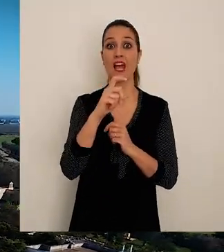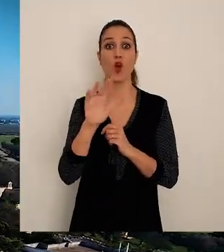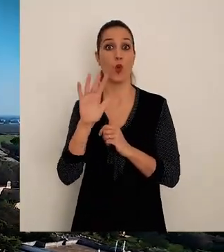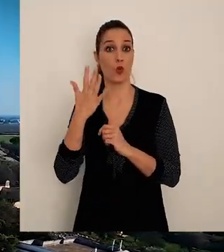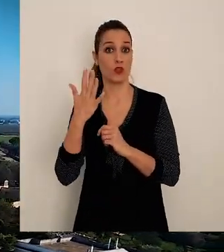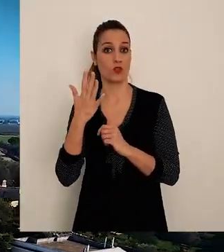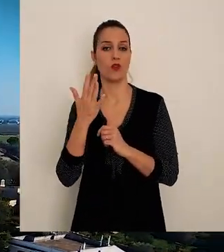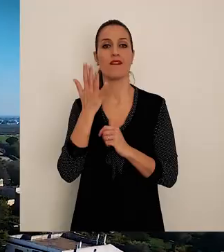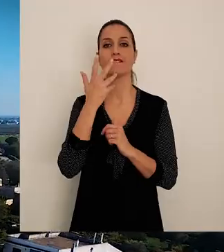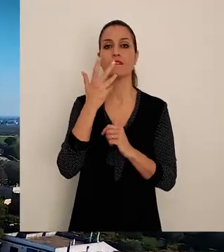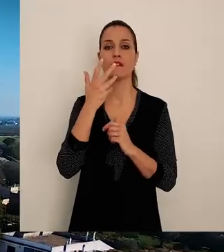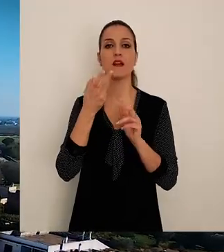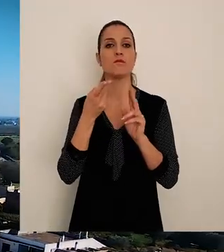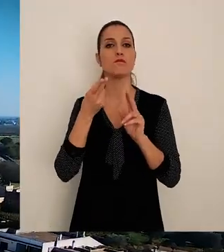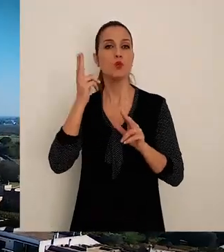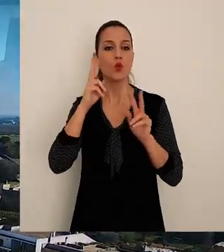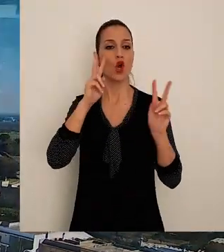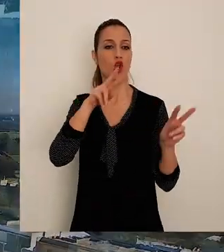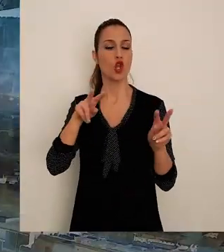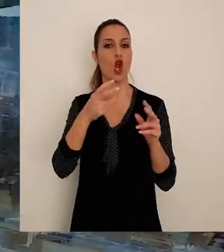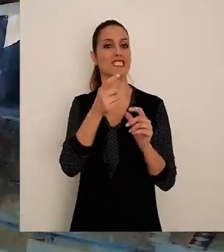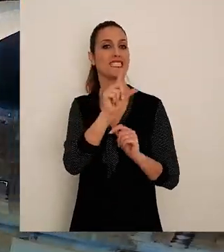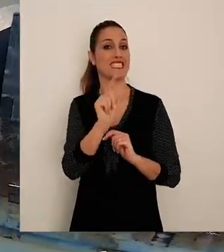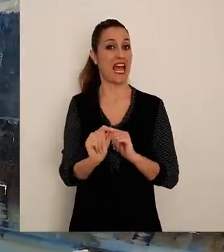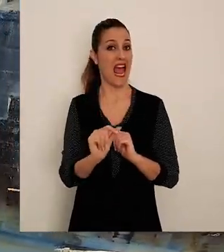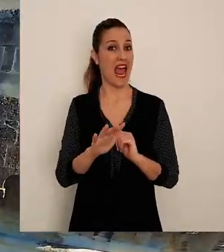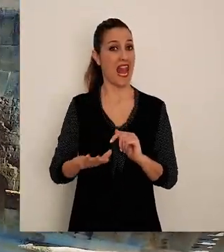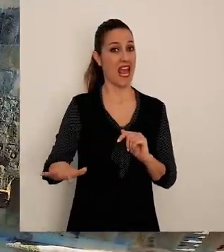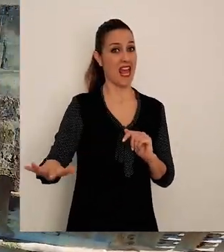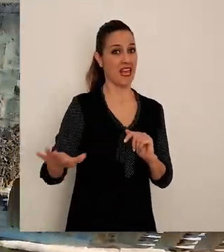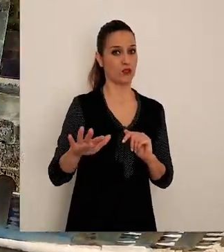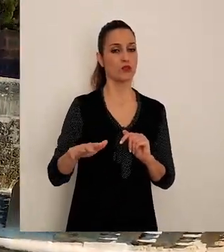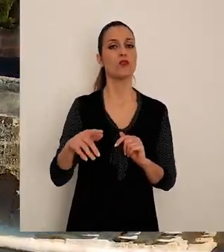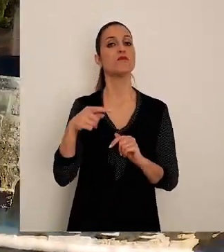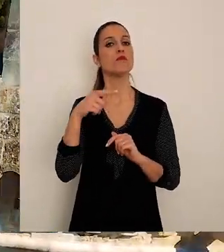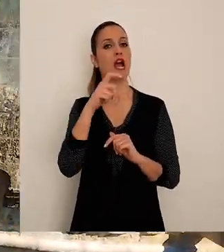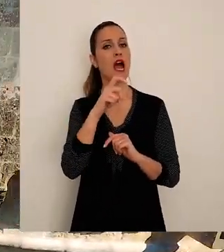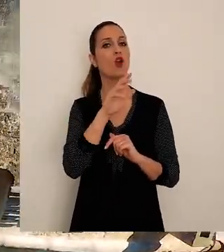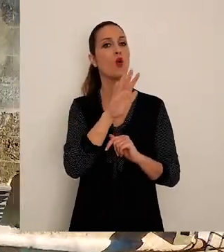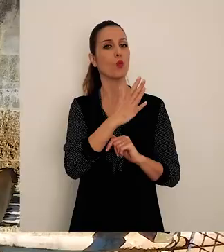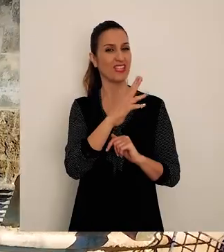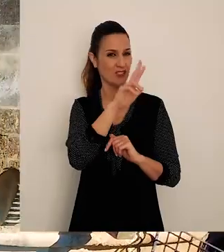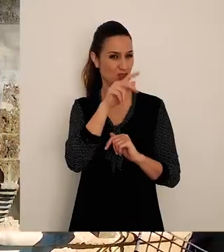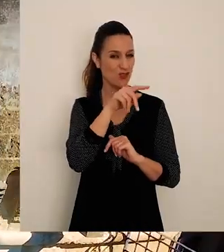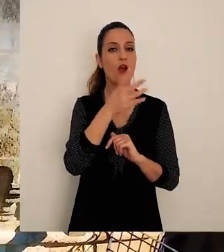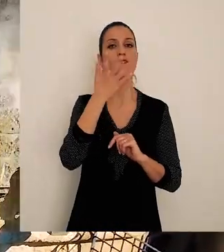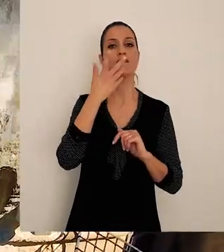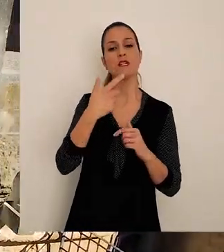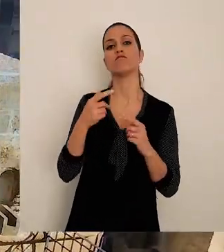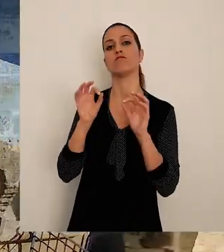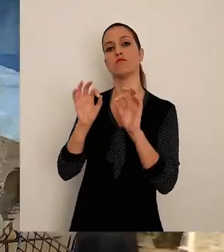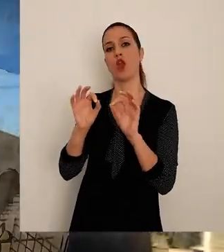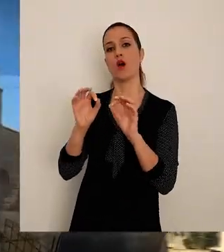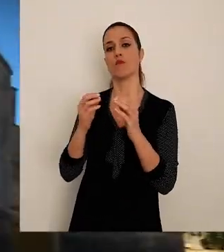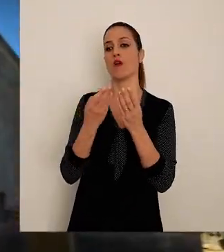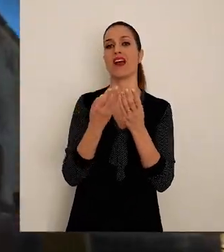Carlo V, desideroso di un maggiore controllo del territorio salentino, decise di investire sul piccolo borgo di Acaia per rafforzare la